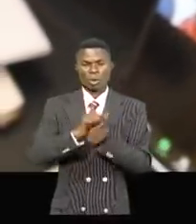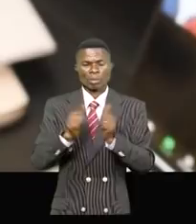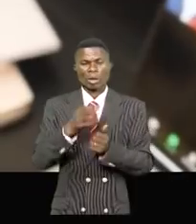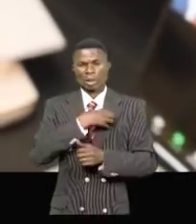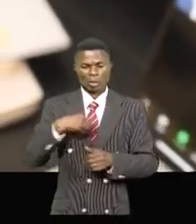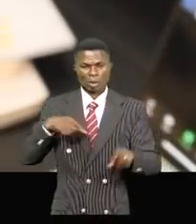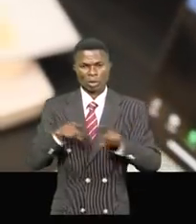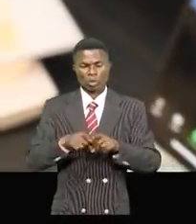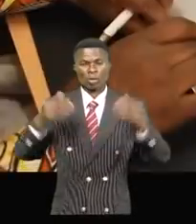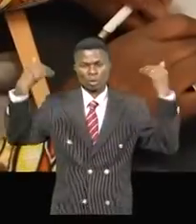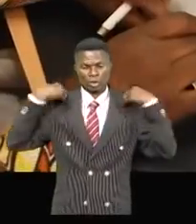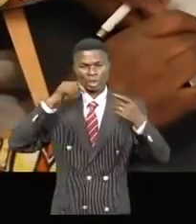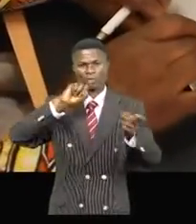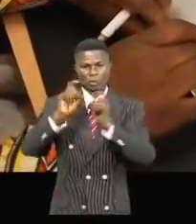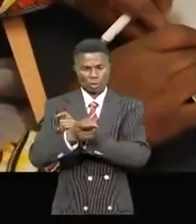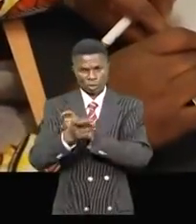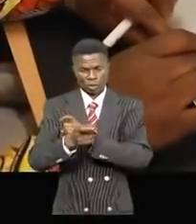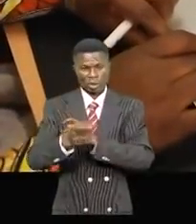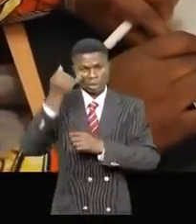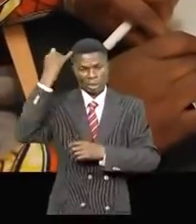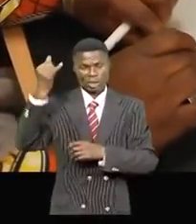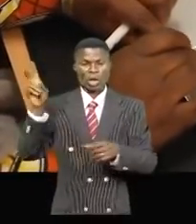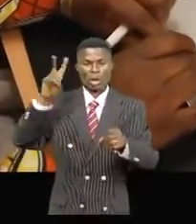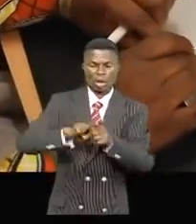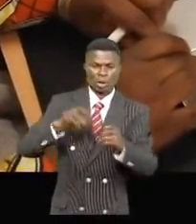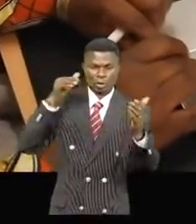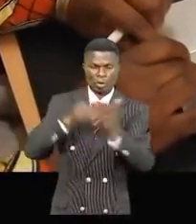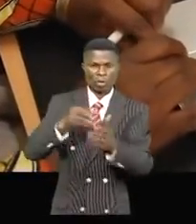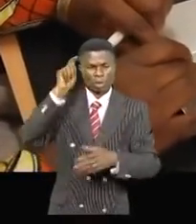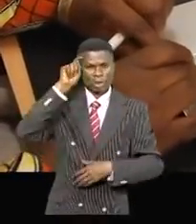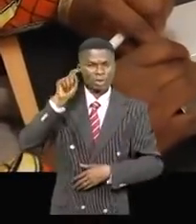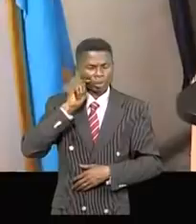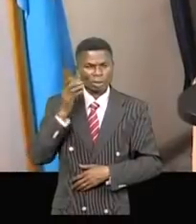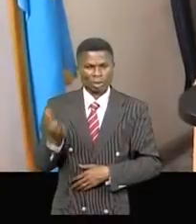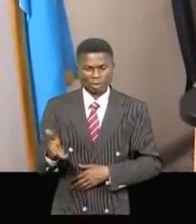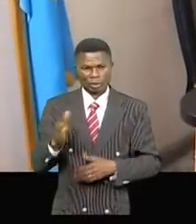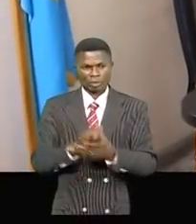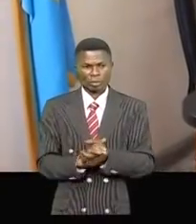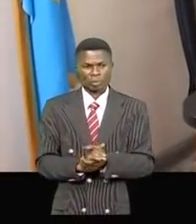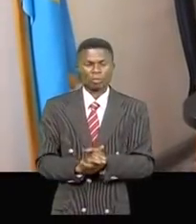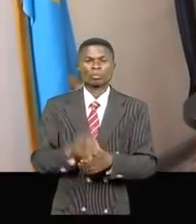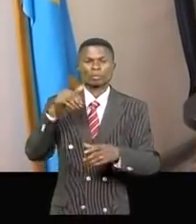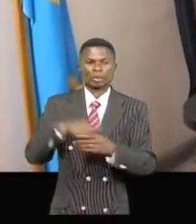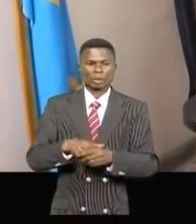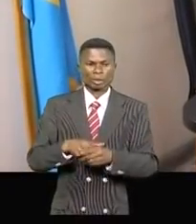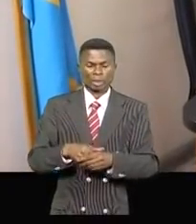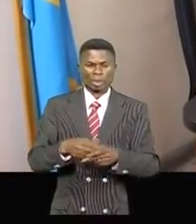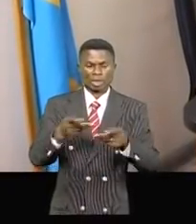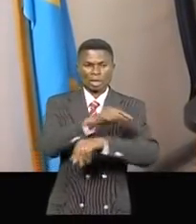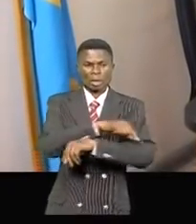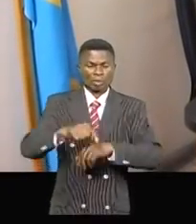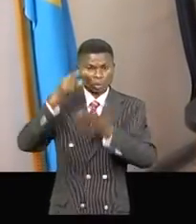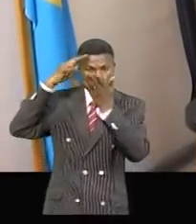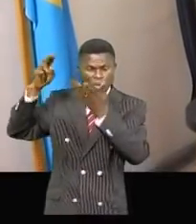tant qu'actrice du changement dans le contexte de violence basée sur le genre. À partir du site du campus